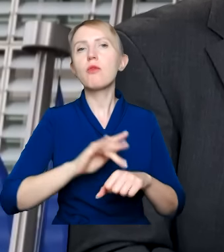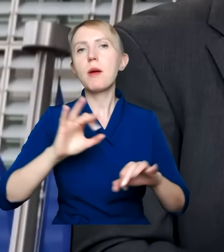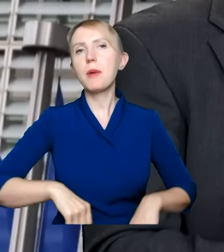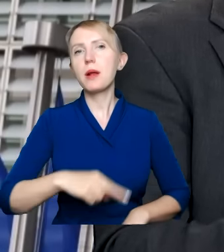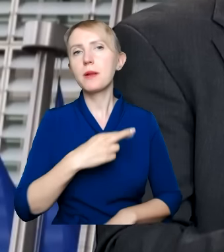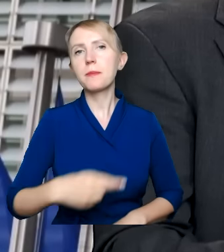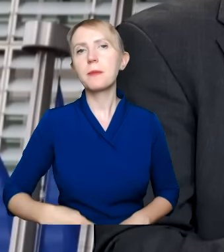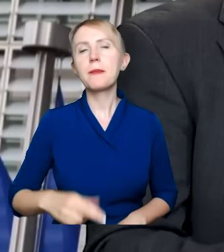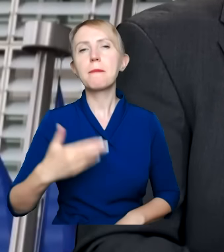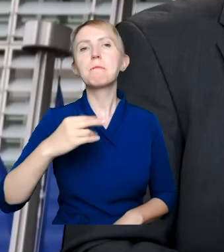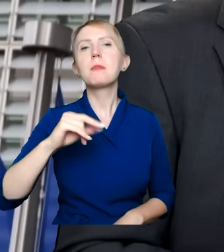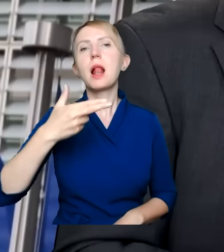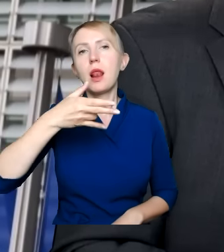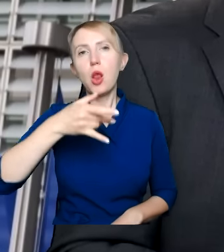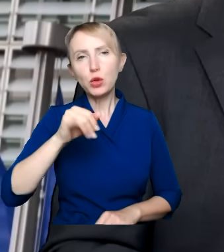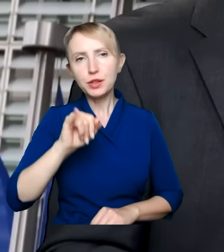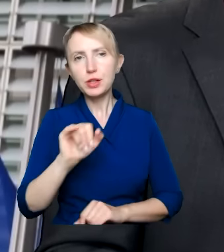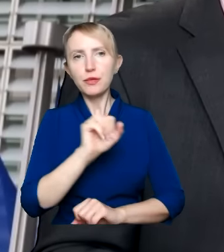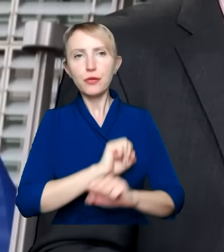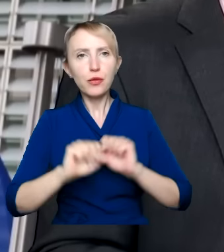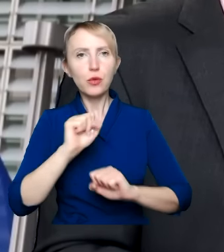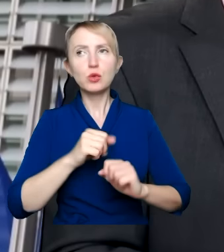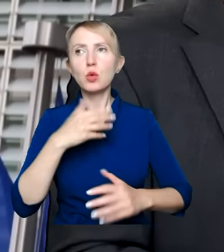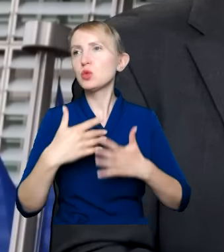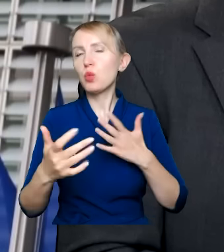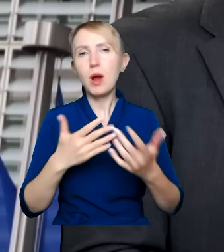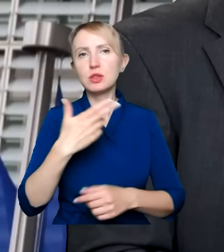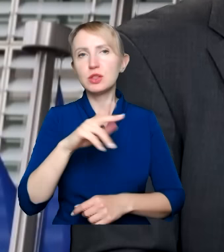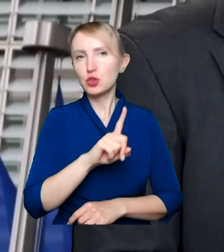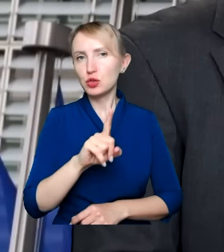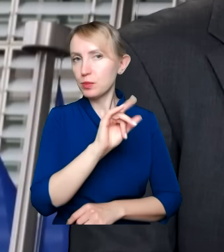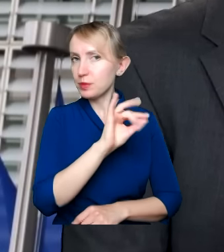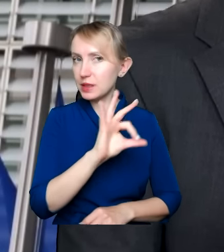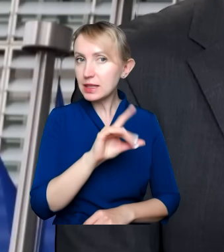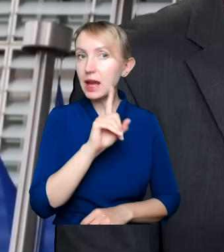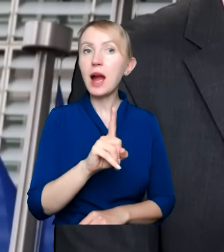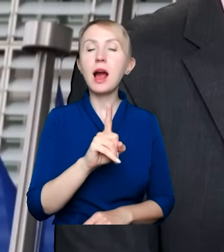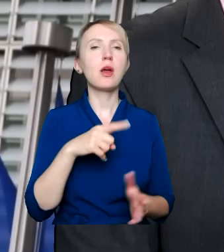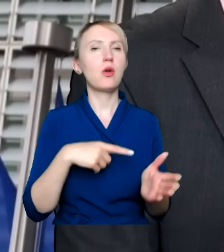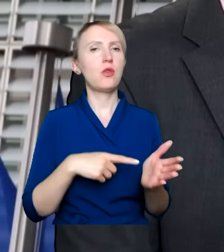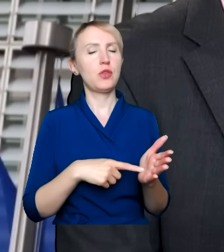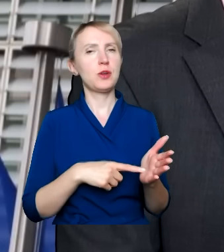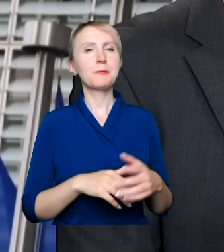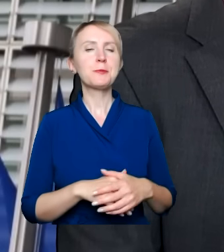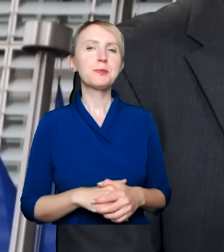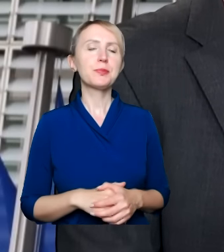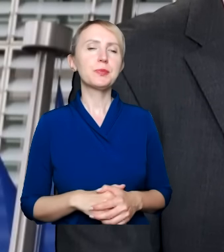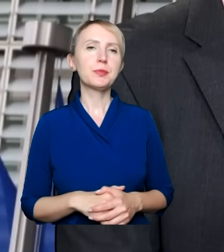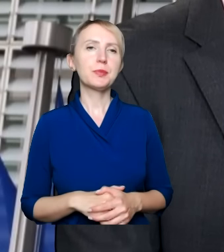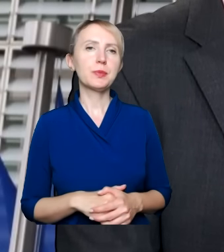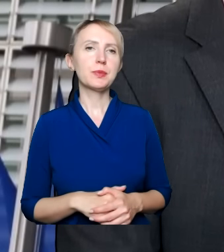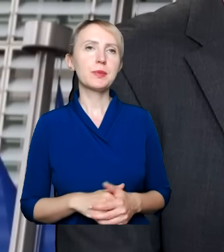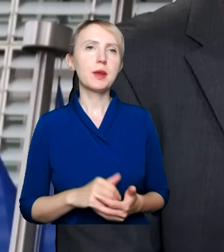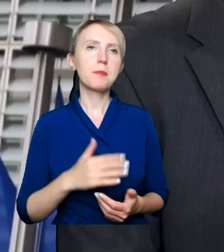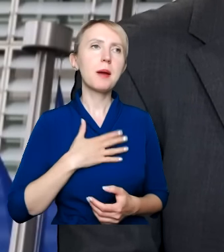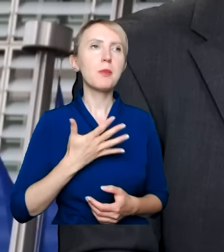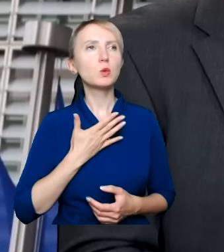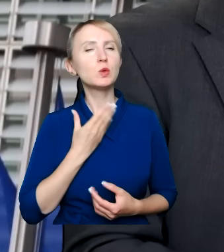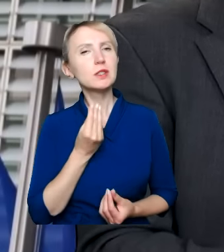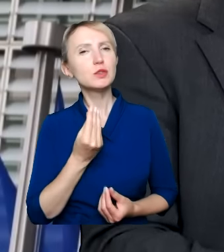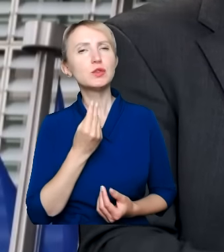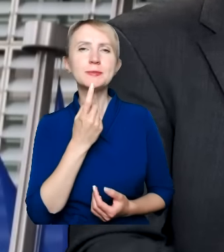meloni słabszy Prawa i Sprawiedliwości ale tutaj mamy takiego pewnego rodzaju uczucie niedosytu związane